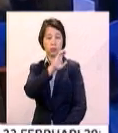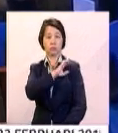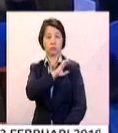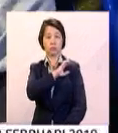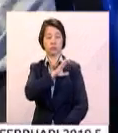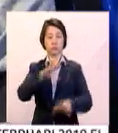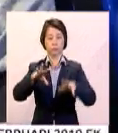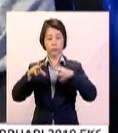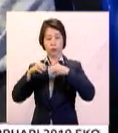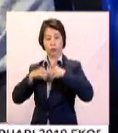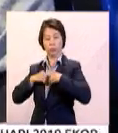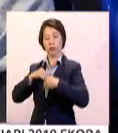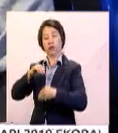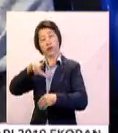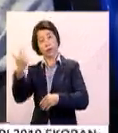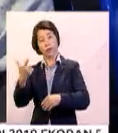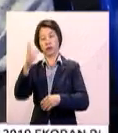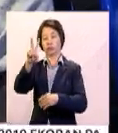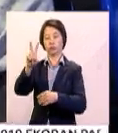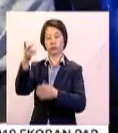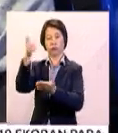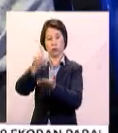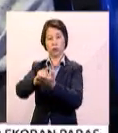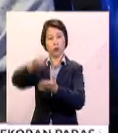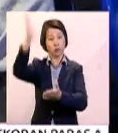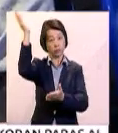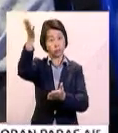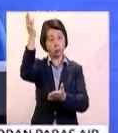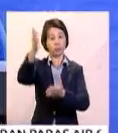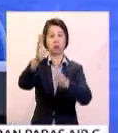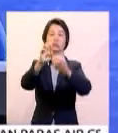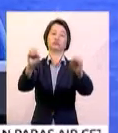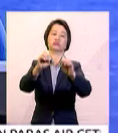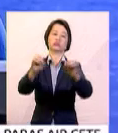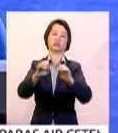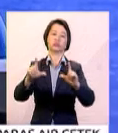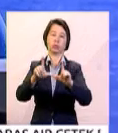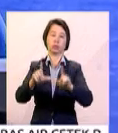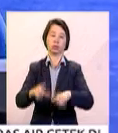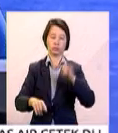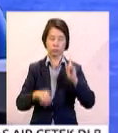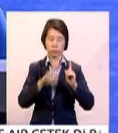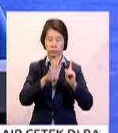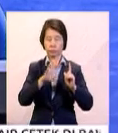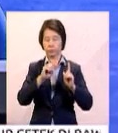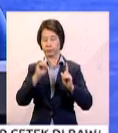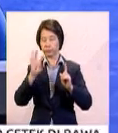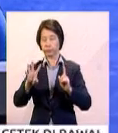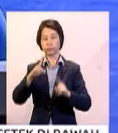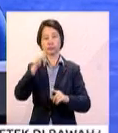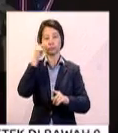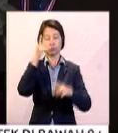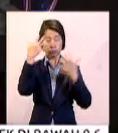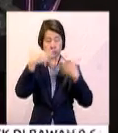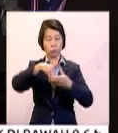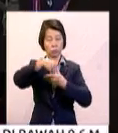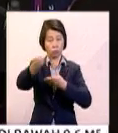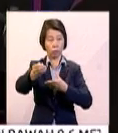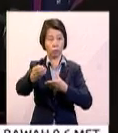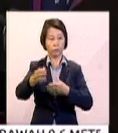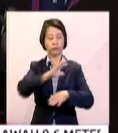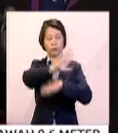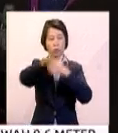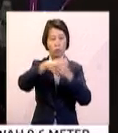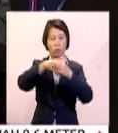Polis turut menerima 2 laporan berkaitan ceramah tanpa permit. 104 permit telah dikeluarkan IPD Kajang setakat ini. Semua